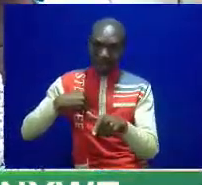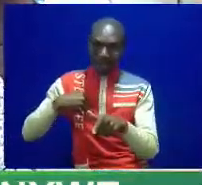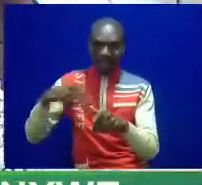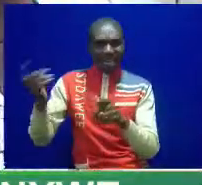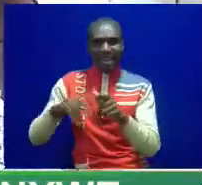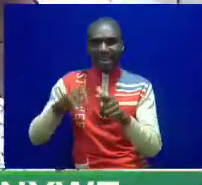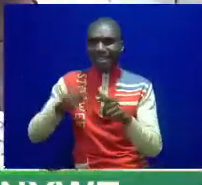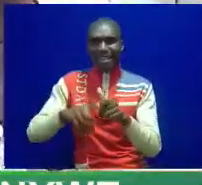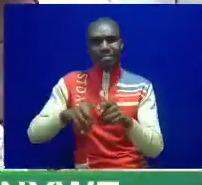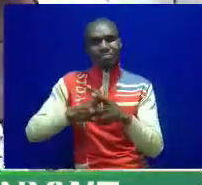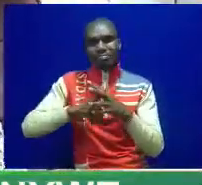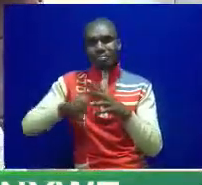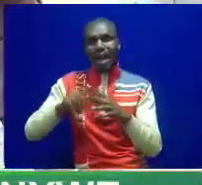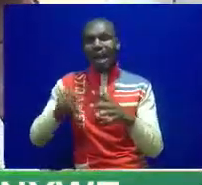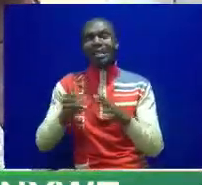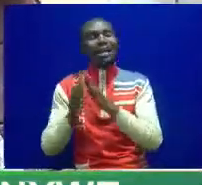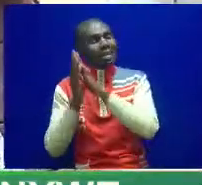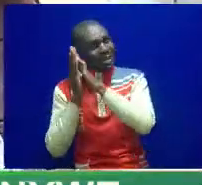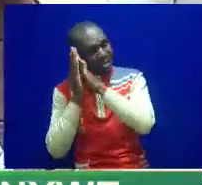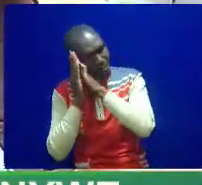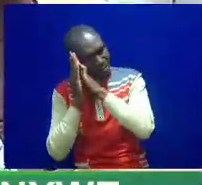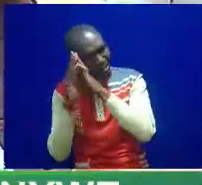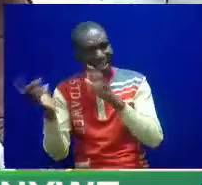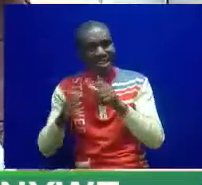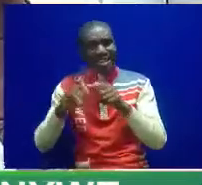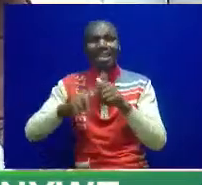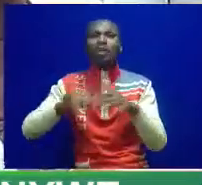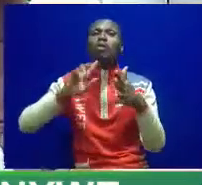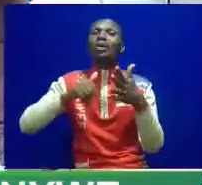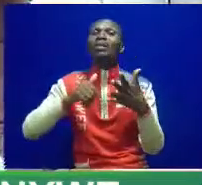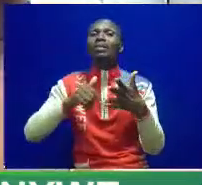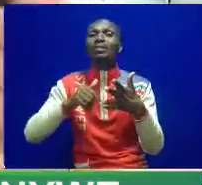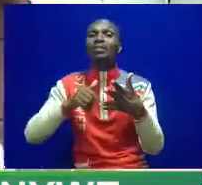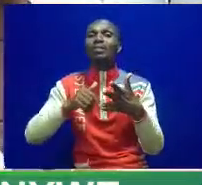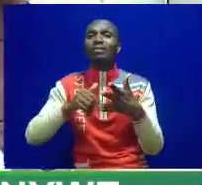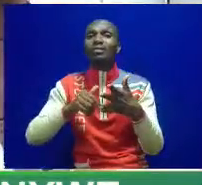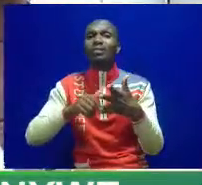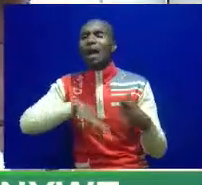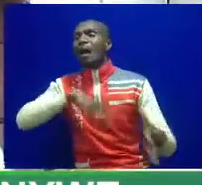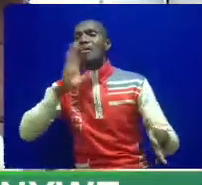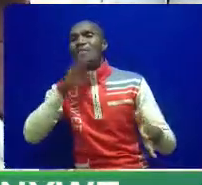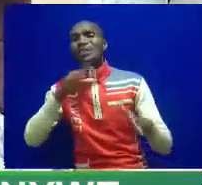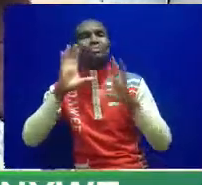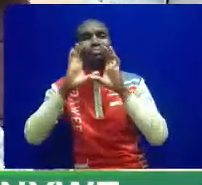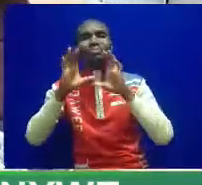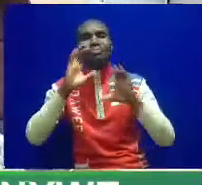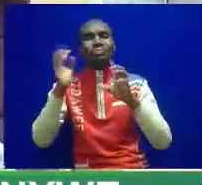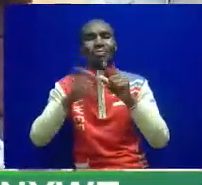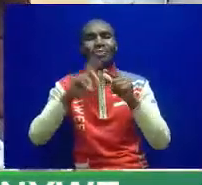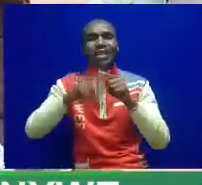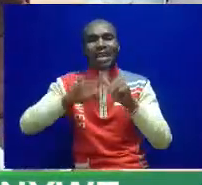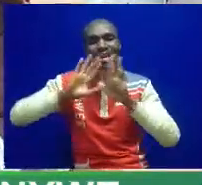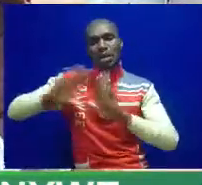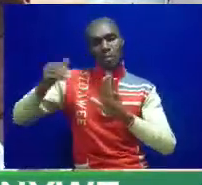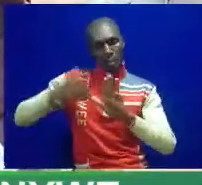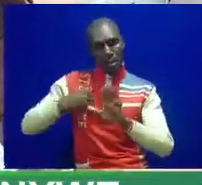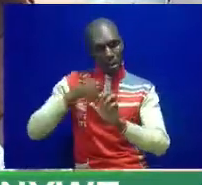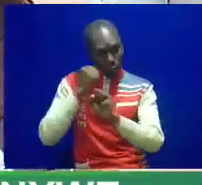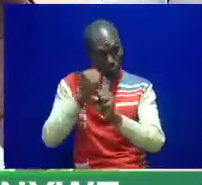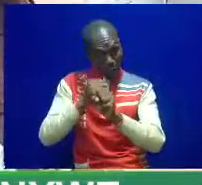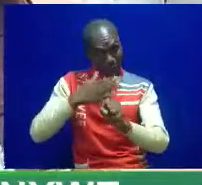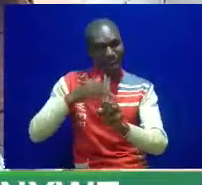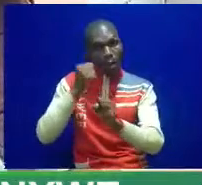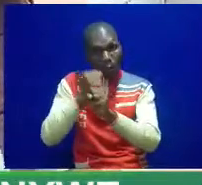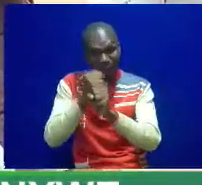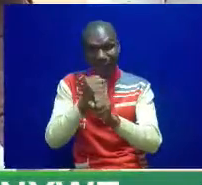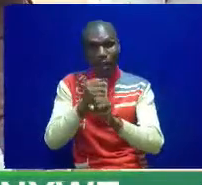utuko sasta, awa ande muraire, then you want to take credit. Take credit. Kora go take credit into to tika tokale what we think is okay